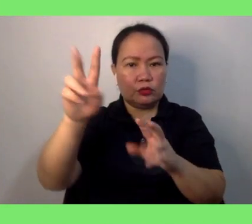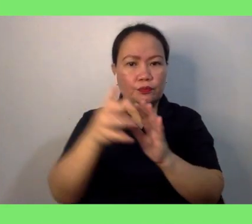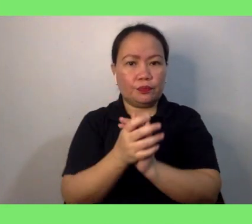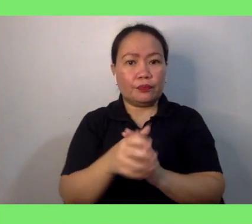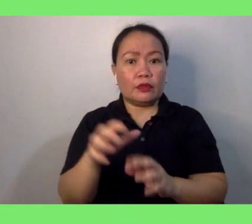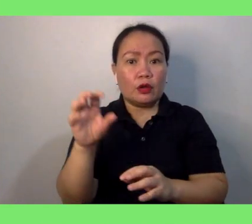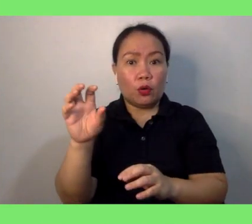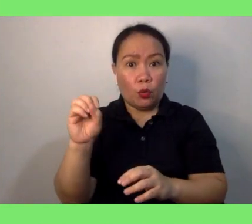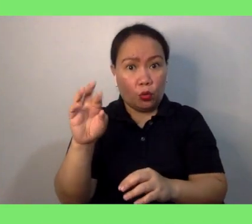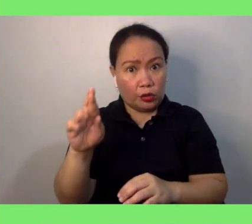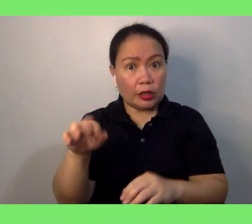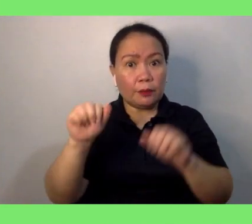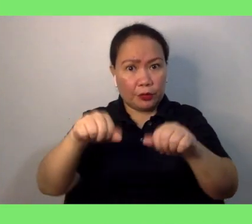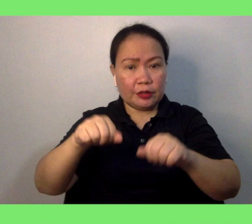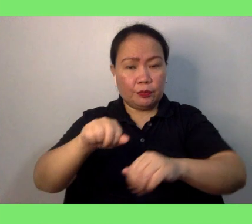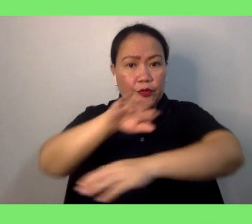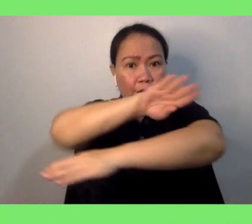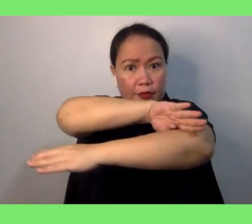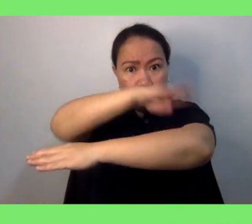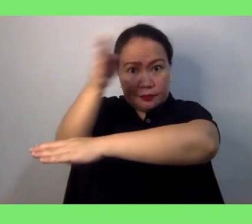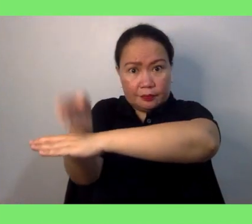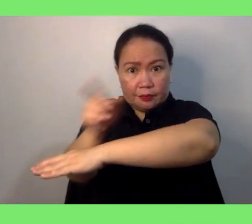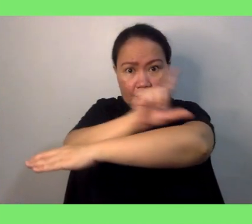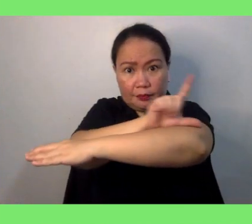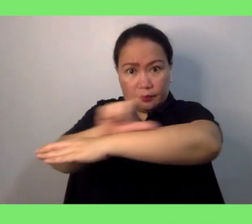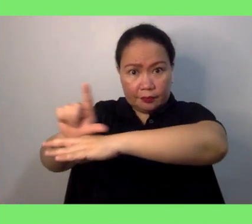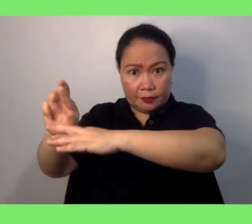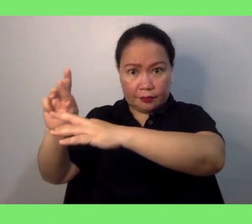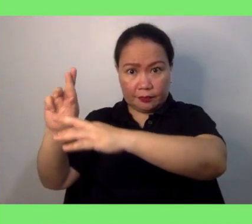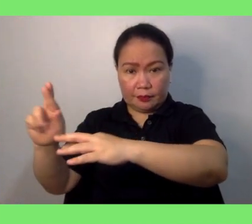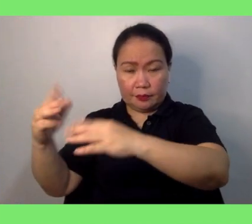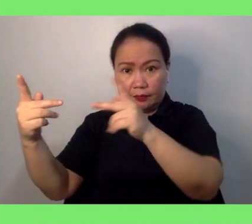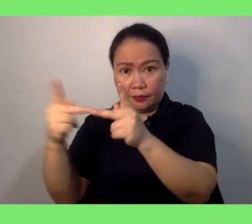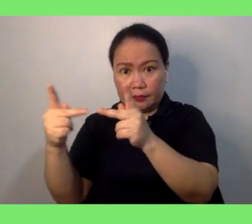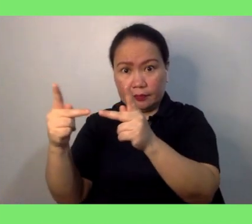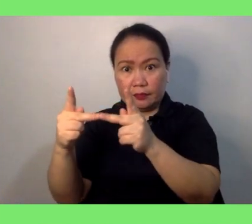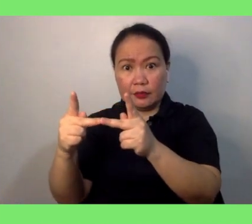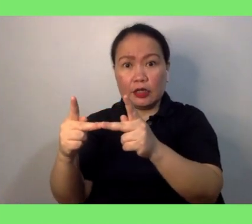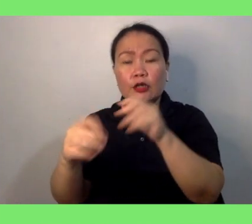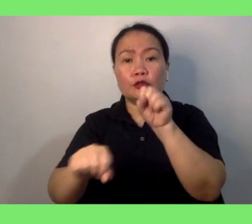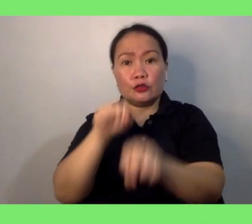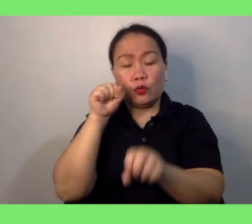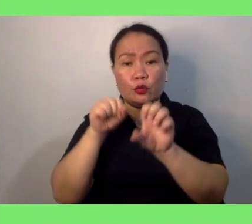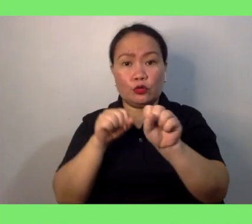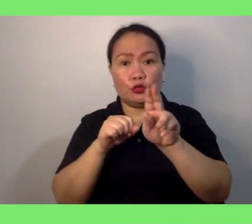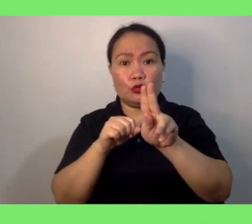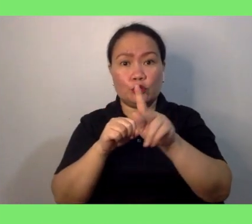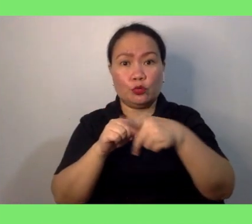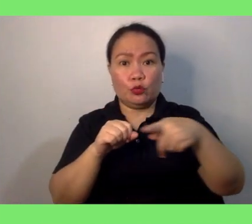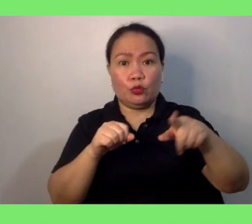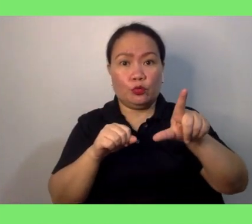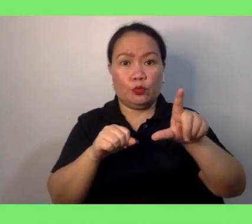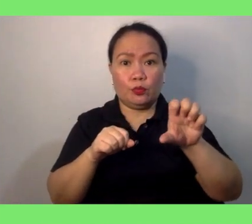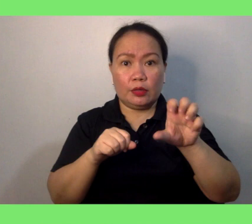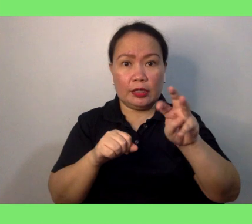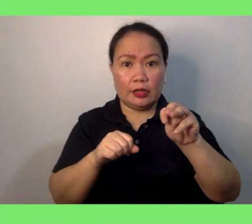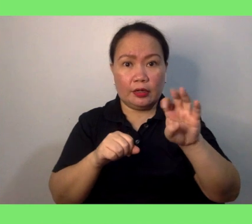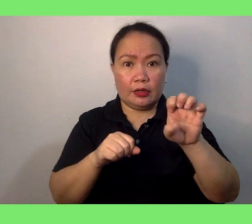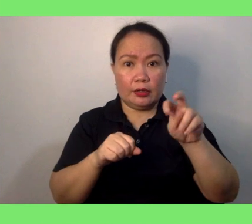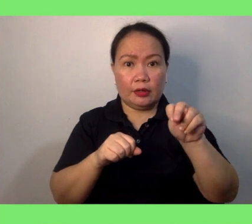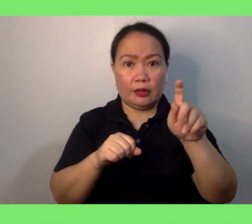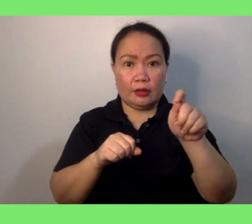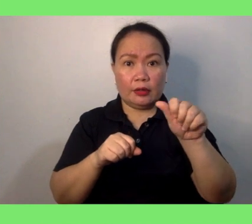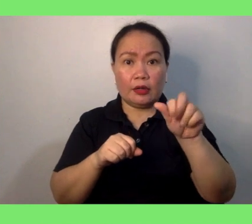linear pair. So, these two angles form a linear pair. Therefore, they are supplementary. So, 118